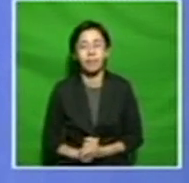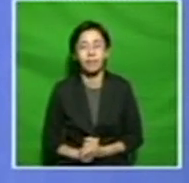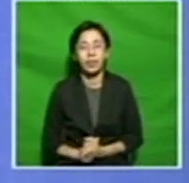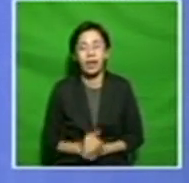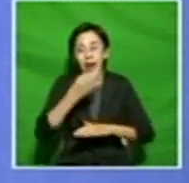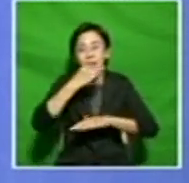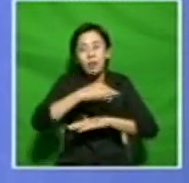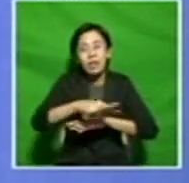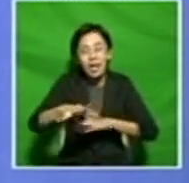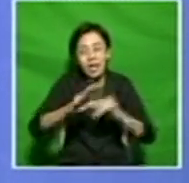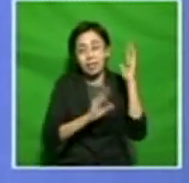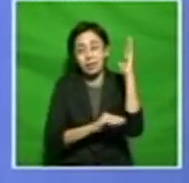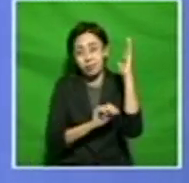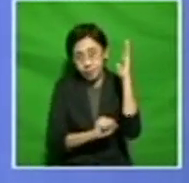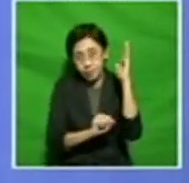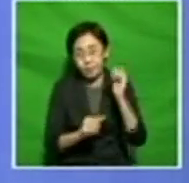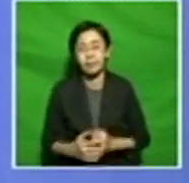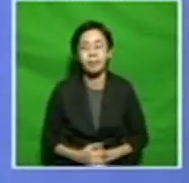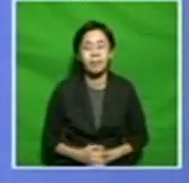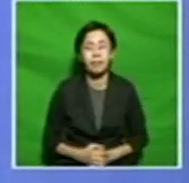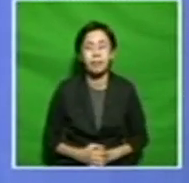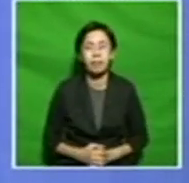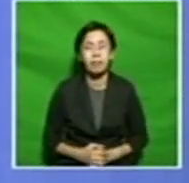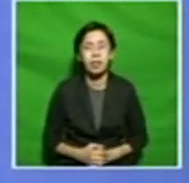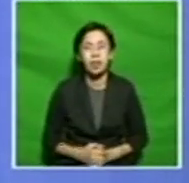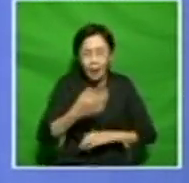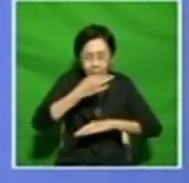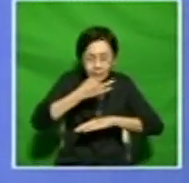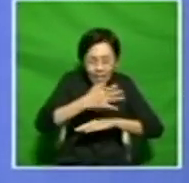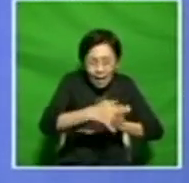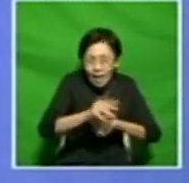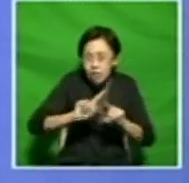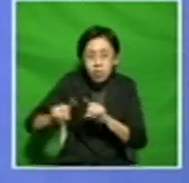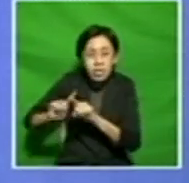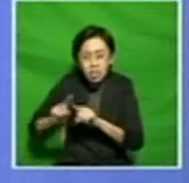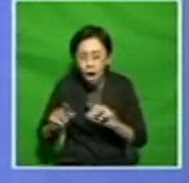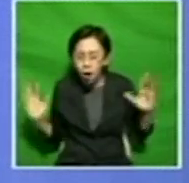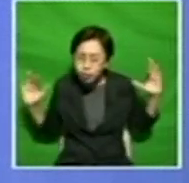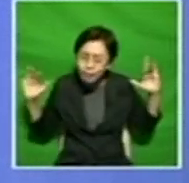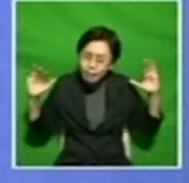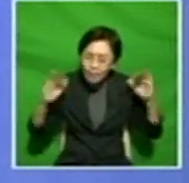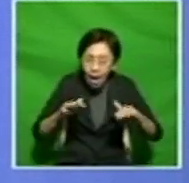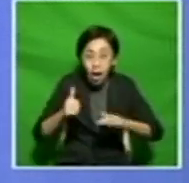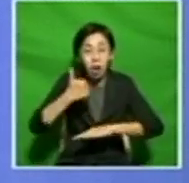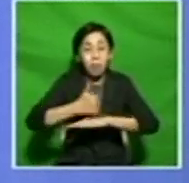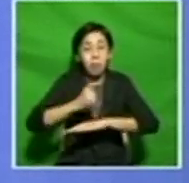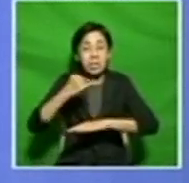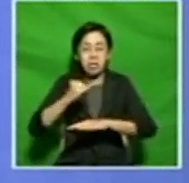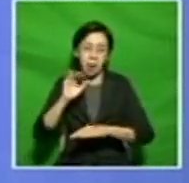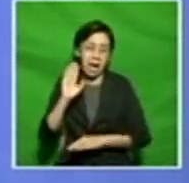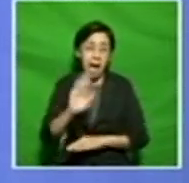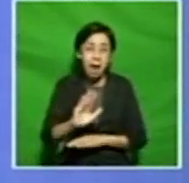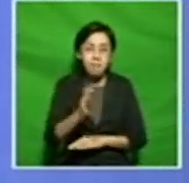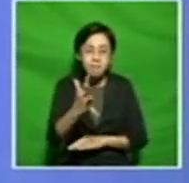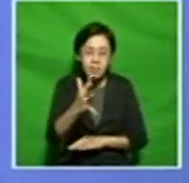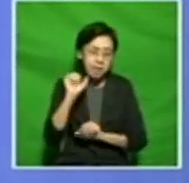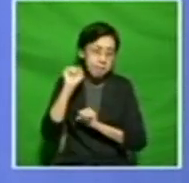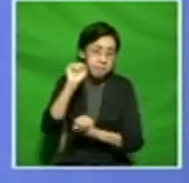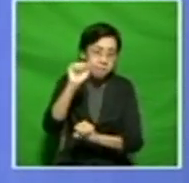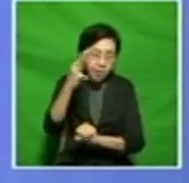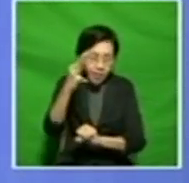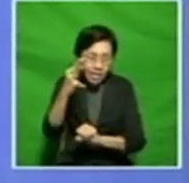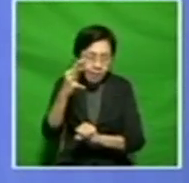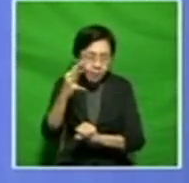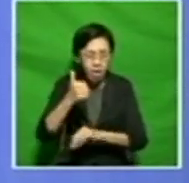มิลาเหล่านี้อาจจะยังไม่ได้อยู่ในคำสั่งของผู้ว่าราชการจังหวัดในเวลาที่ผ่านมาก็